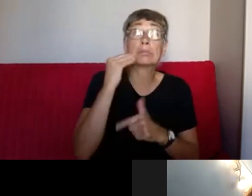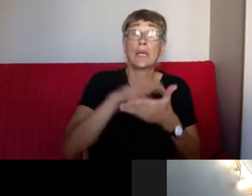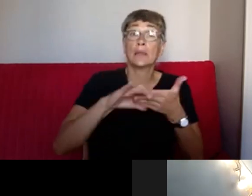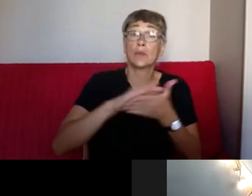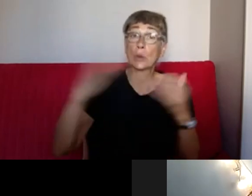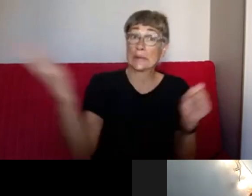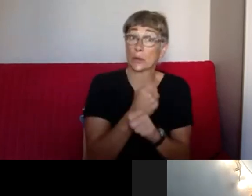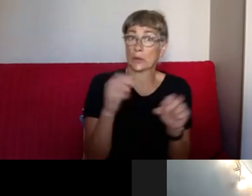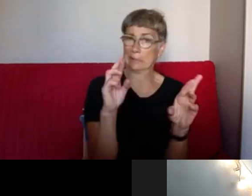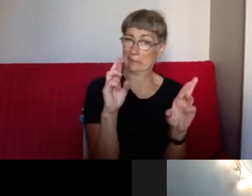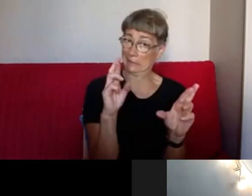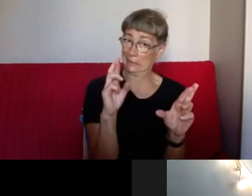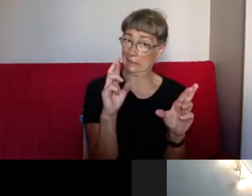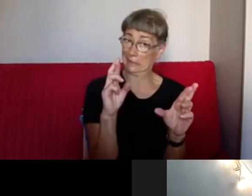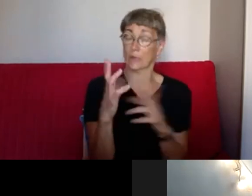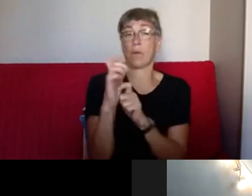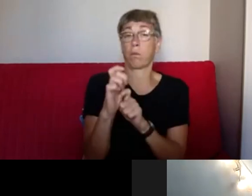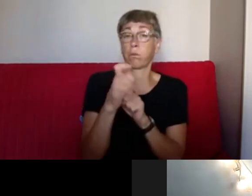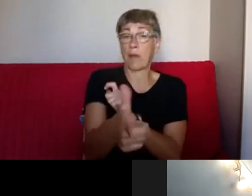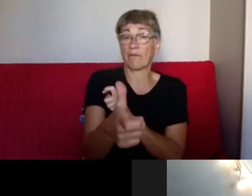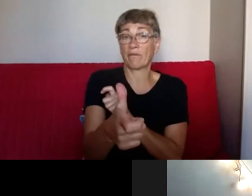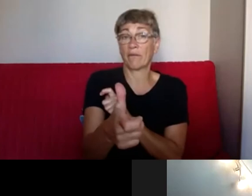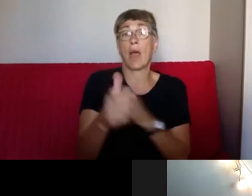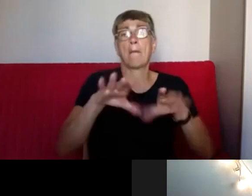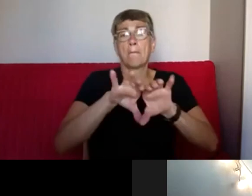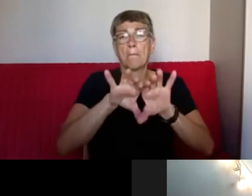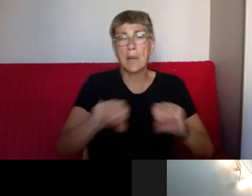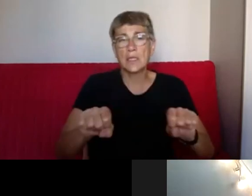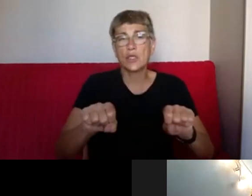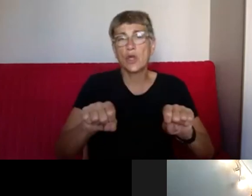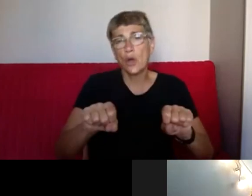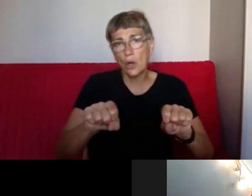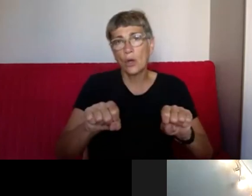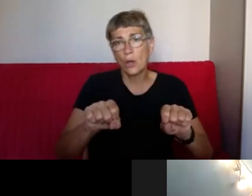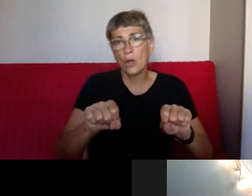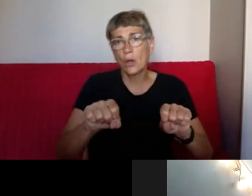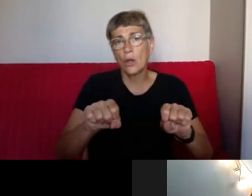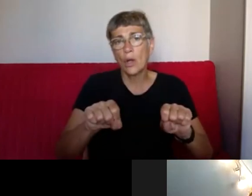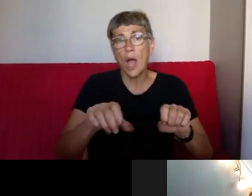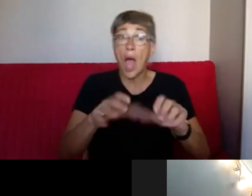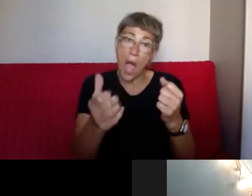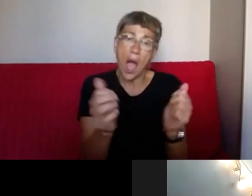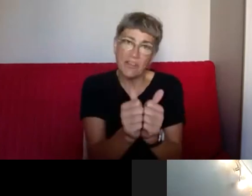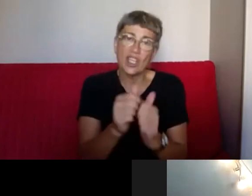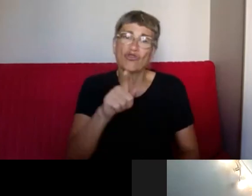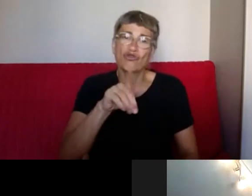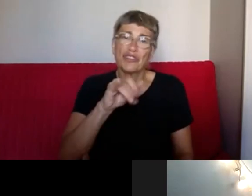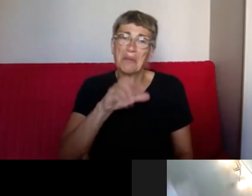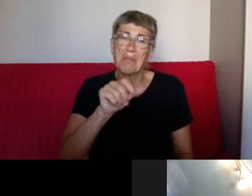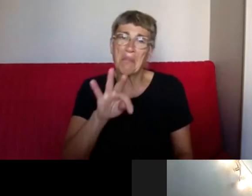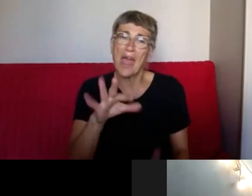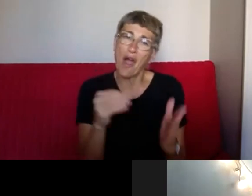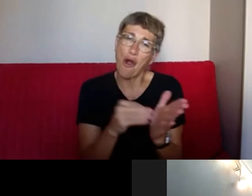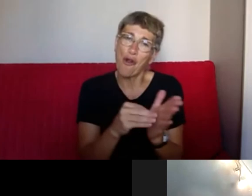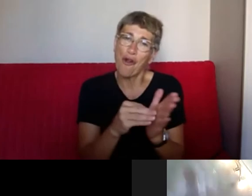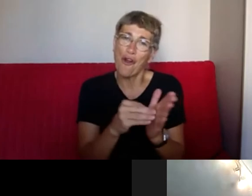je croise les doigts, j'embraye sur un master toujours à côté de Gilbert, désolé. Normalement, voilà, je serai un peu plus loin,